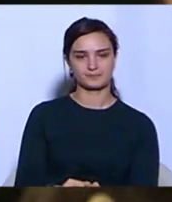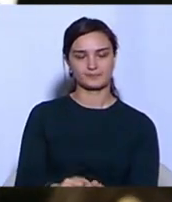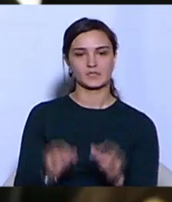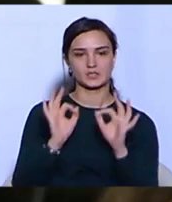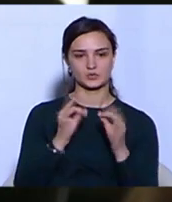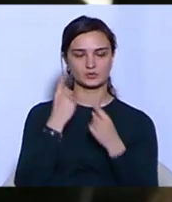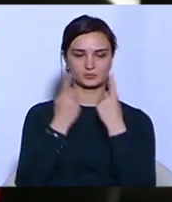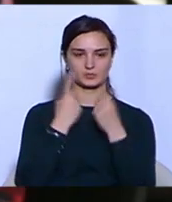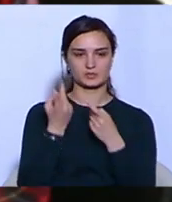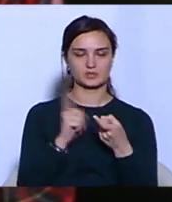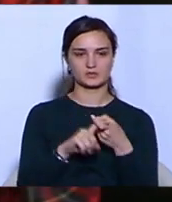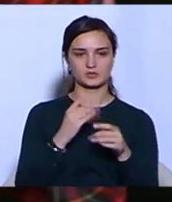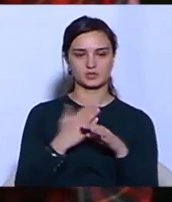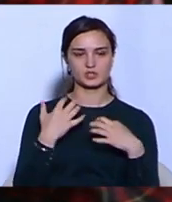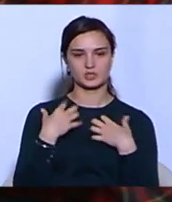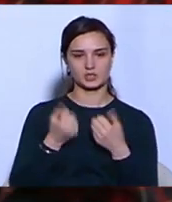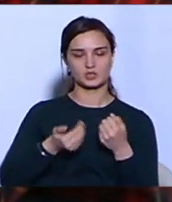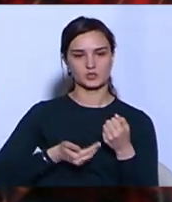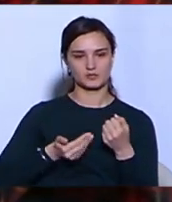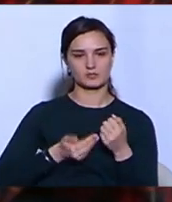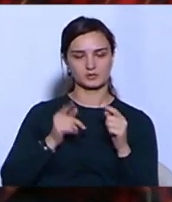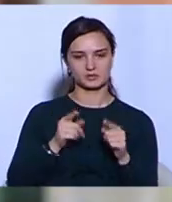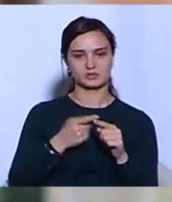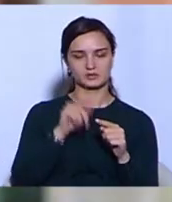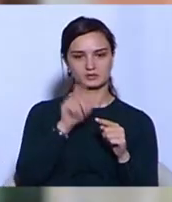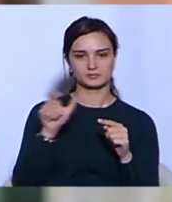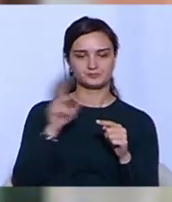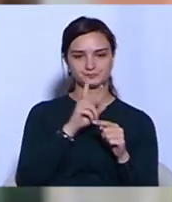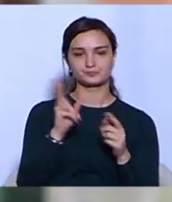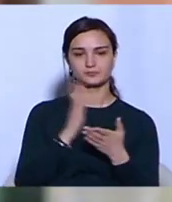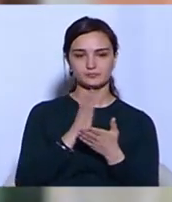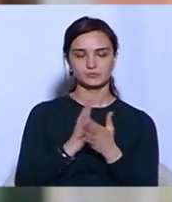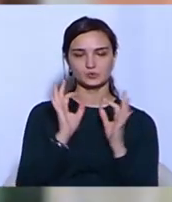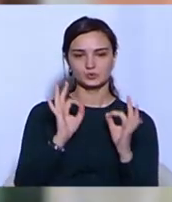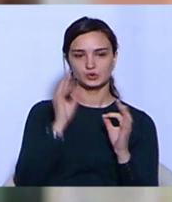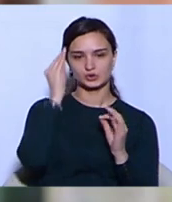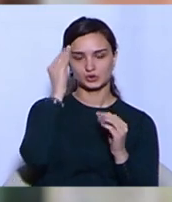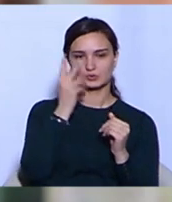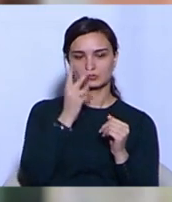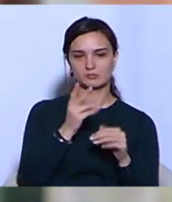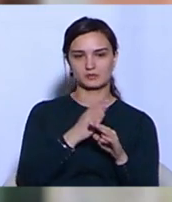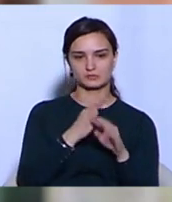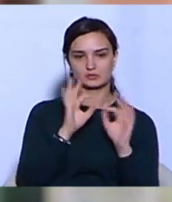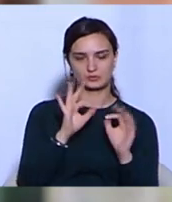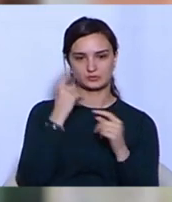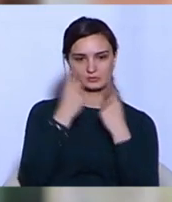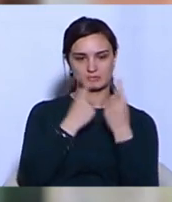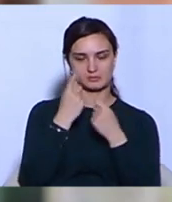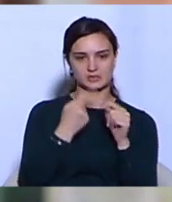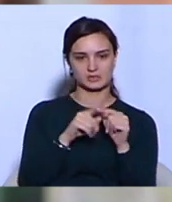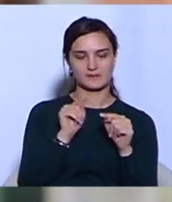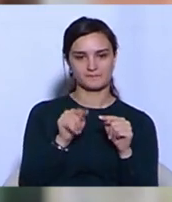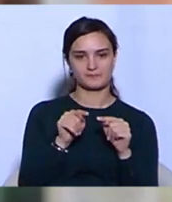სწორი ინფორმაცია კავშირში არის ჯანსაღი ცხოვრების წესთან. ადამიანები, რომლებსაც აქვთ სწორი შეხედულებები და აქვთ სწორი ინფორმაცია